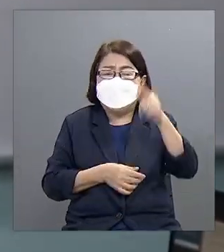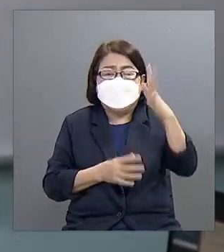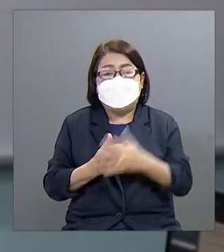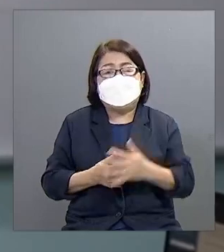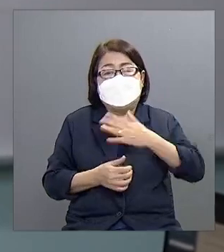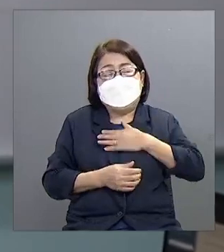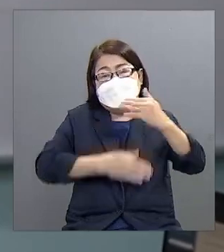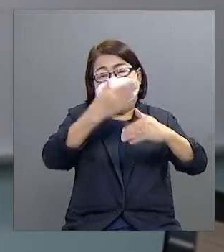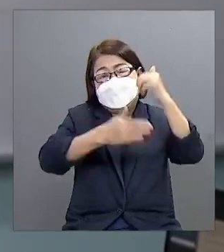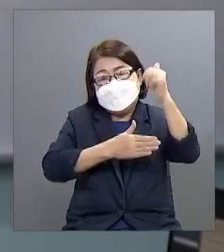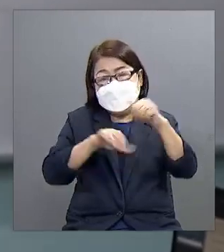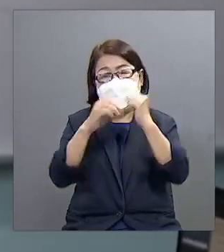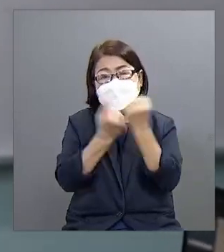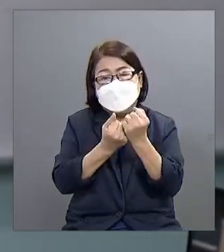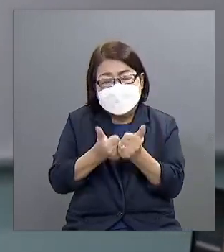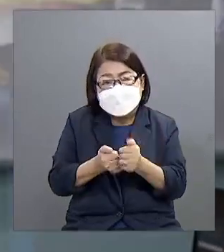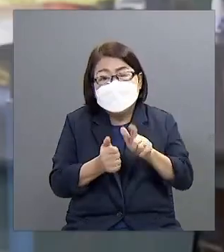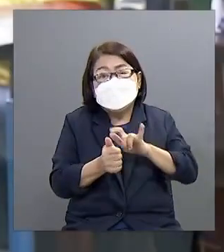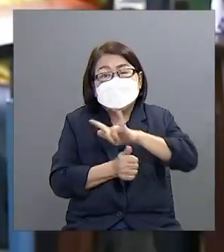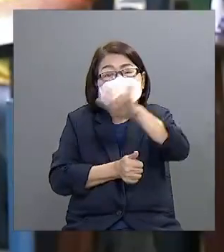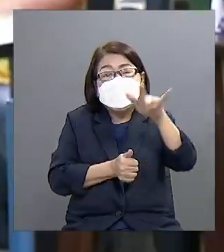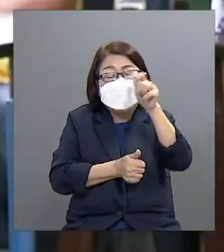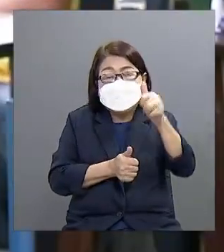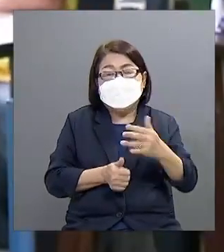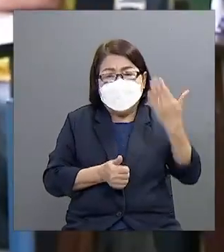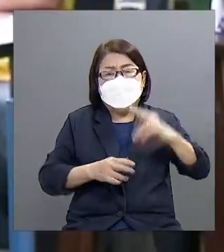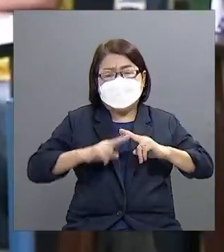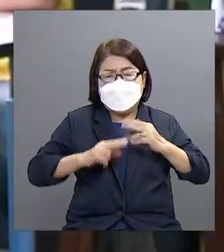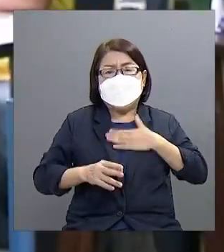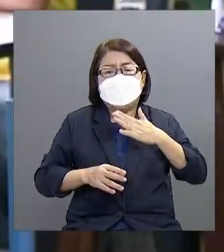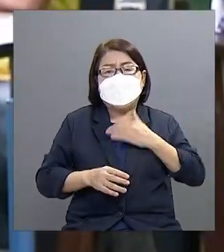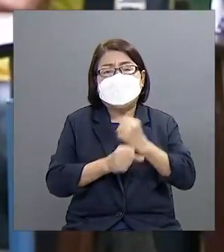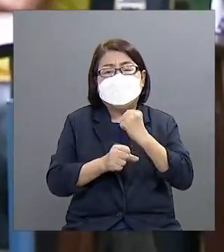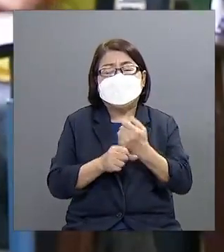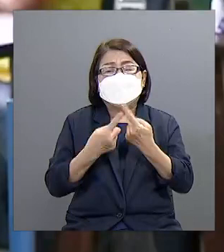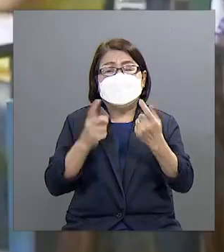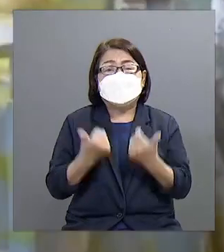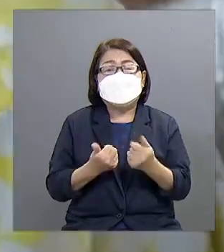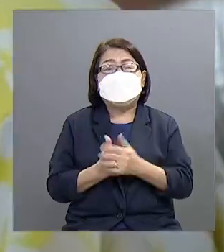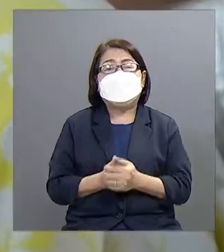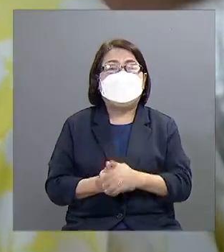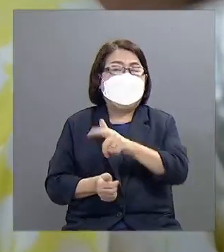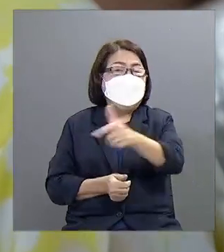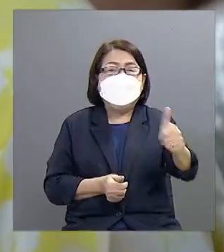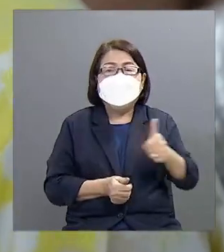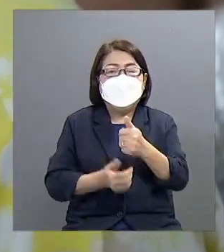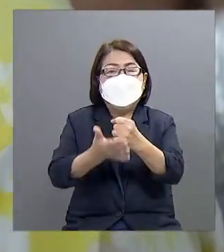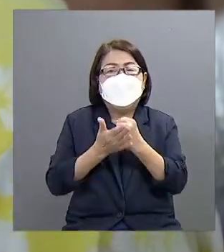อนนี้นะครับก่อนหน้านี้อยู่ได้ด้วยตัวผมแต่ปัจจุบันนี้อยู่ได้ด้วยความสามารถของเด็กจริง